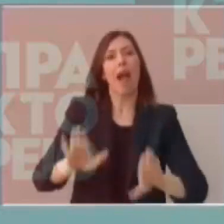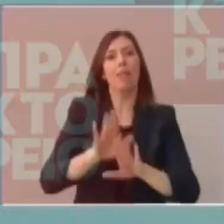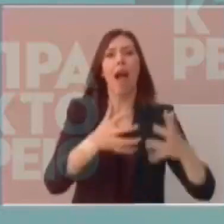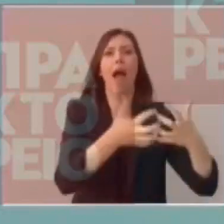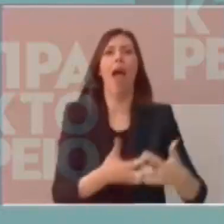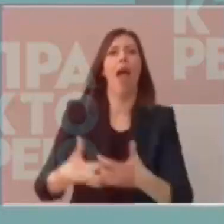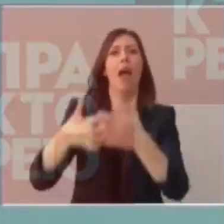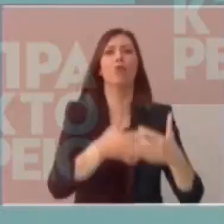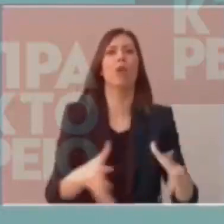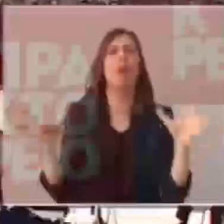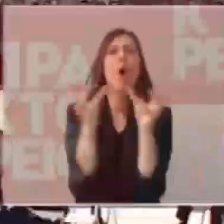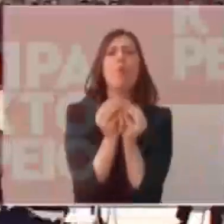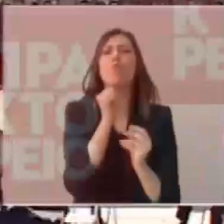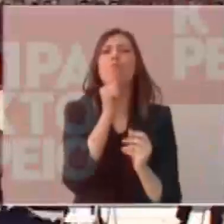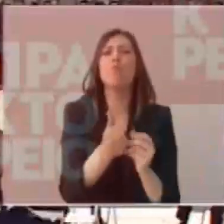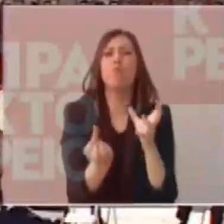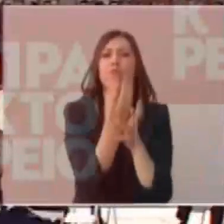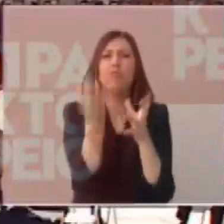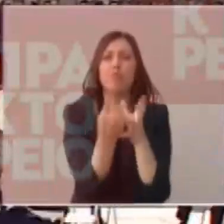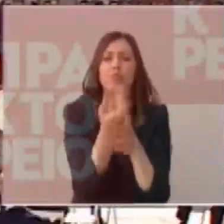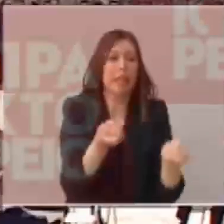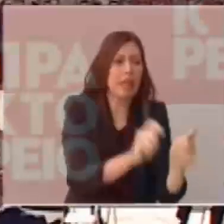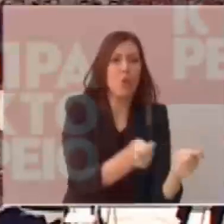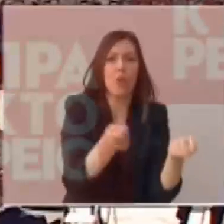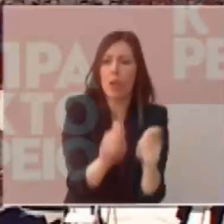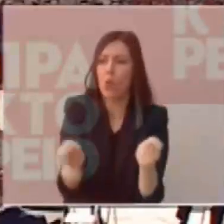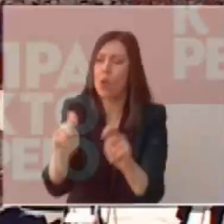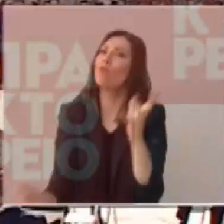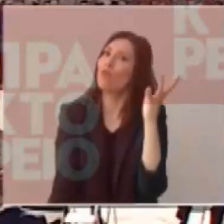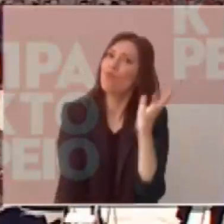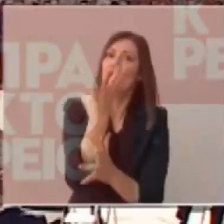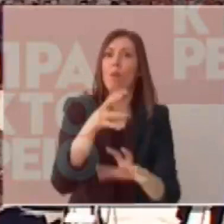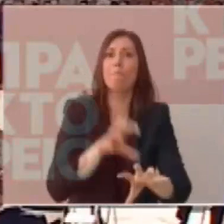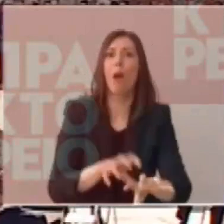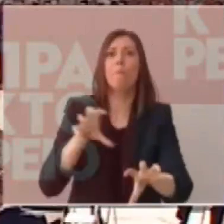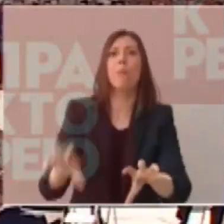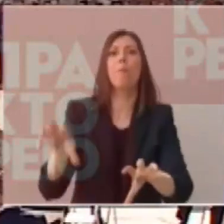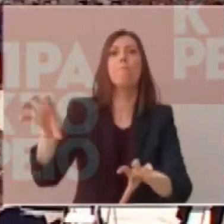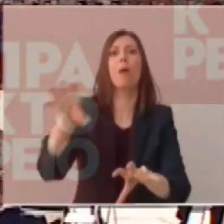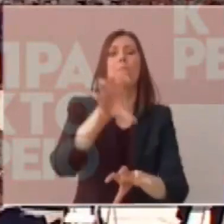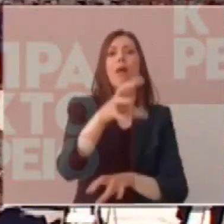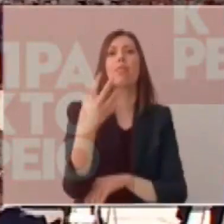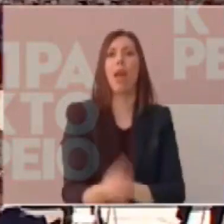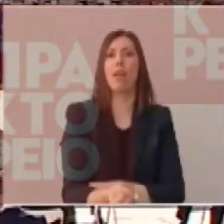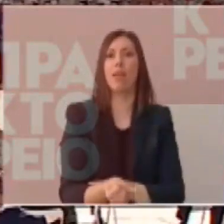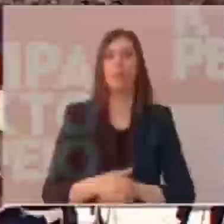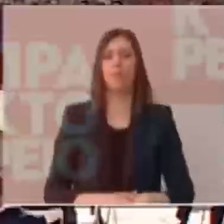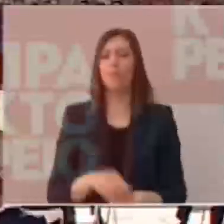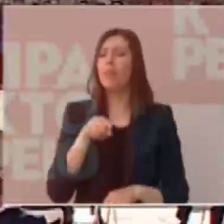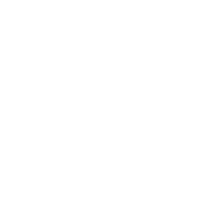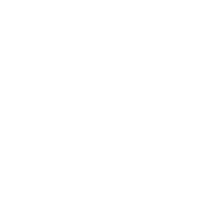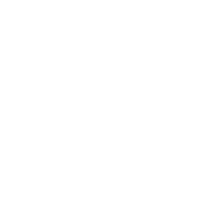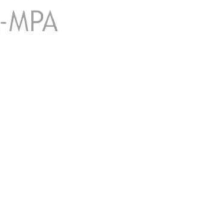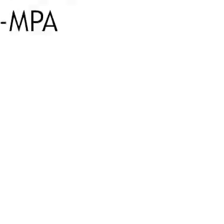απολιγνητοποίηση. Ποια είναι αυτά τα κίνητρα? Η μείωση φόρων και άλλων βαρών.